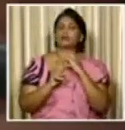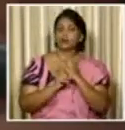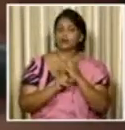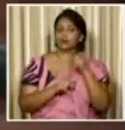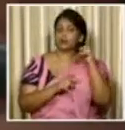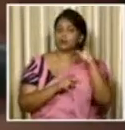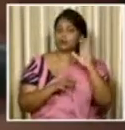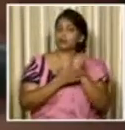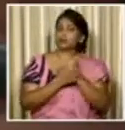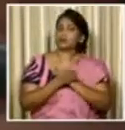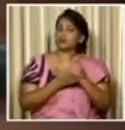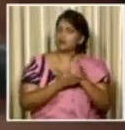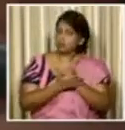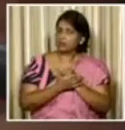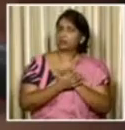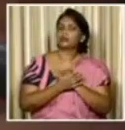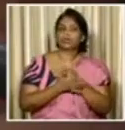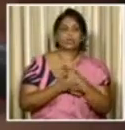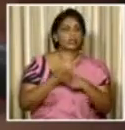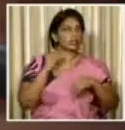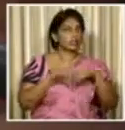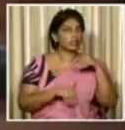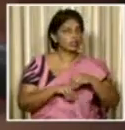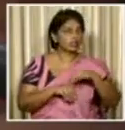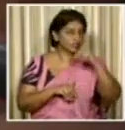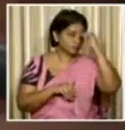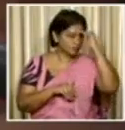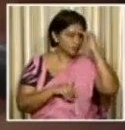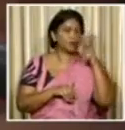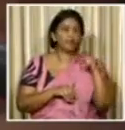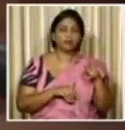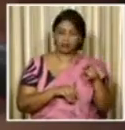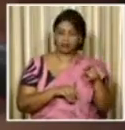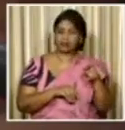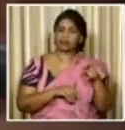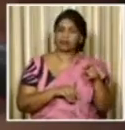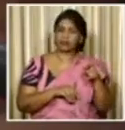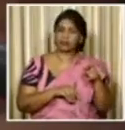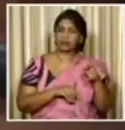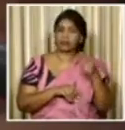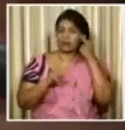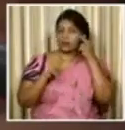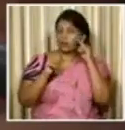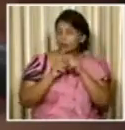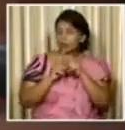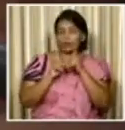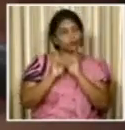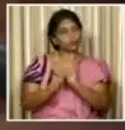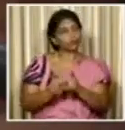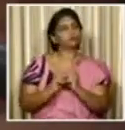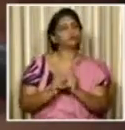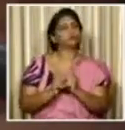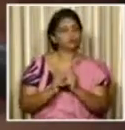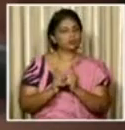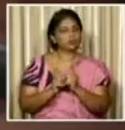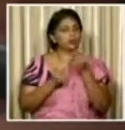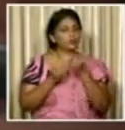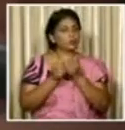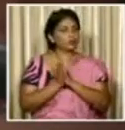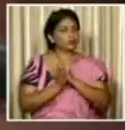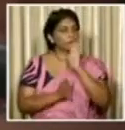ඔවුන් මුළුමනින්ම දේශපාලන නායකත්වයන්ගේ මත යැපෙන